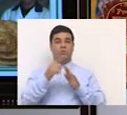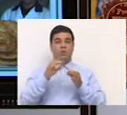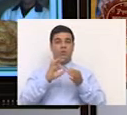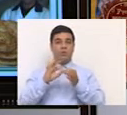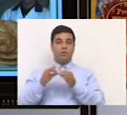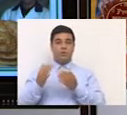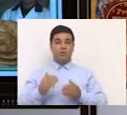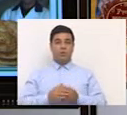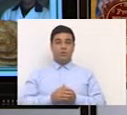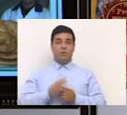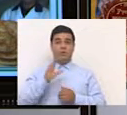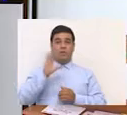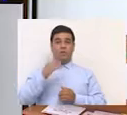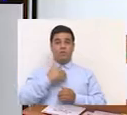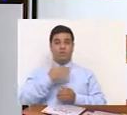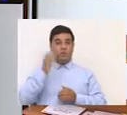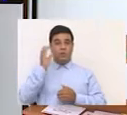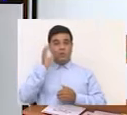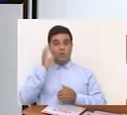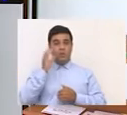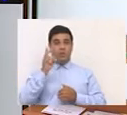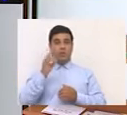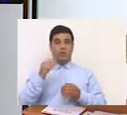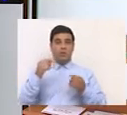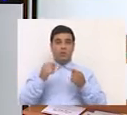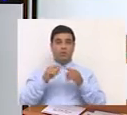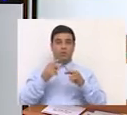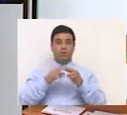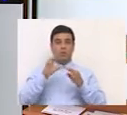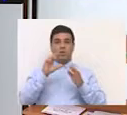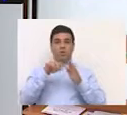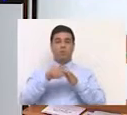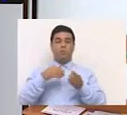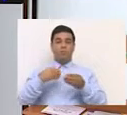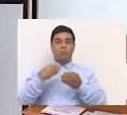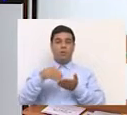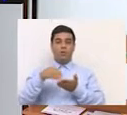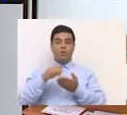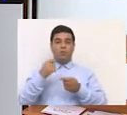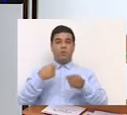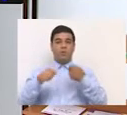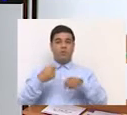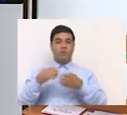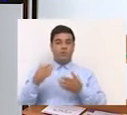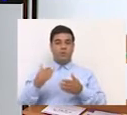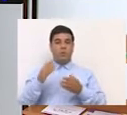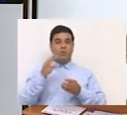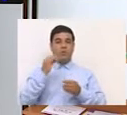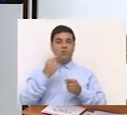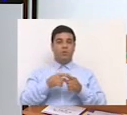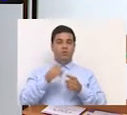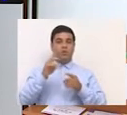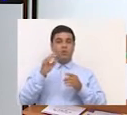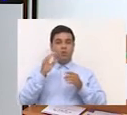предложении. Вот мы слышим не то жаркий спор между покупателями и продавцами, не то